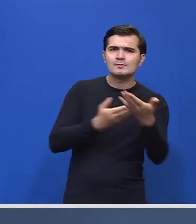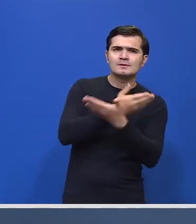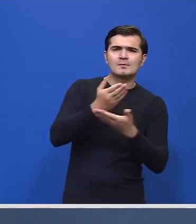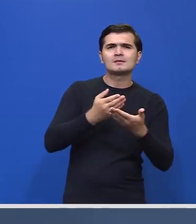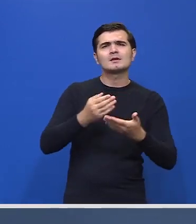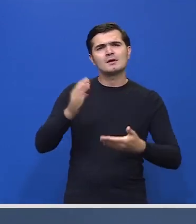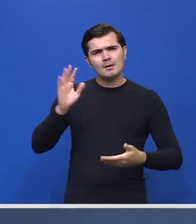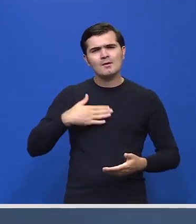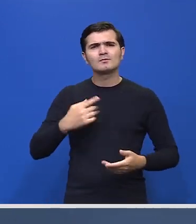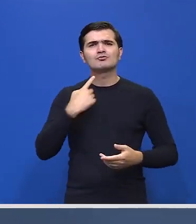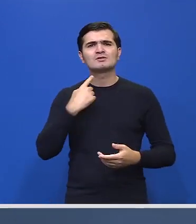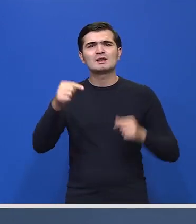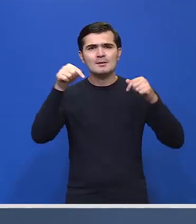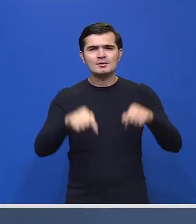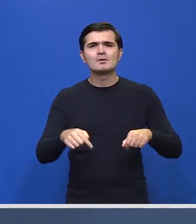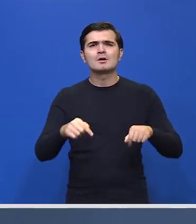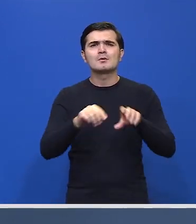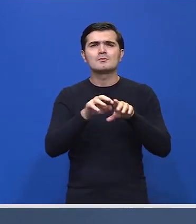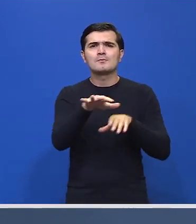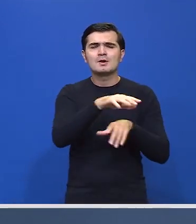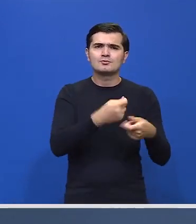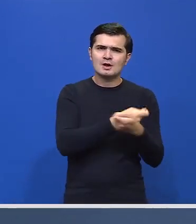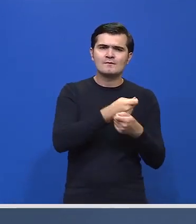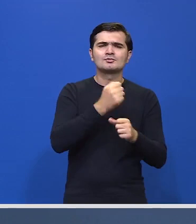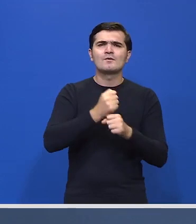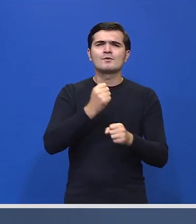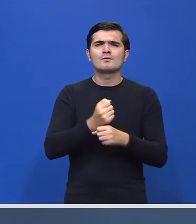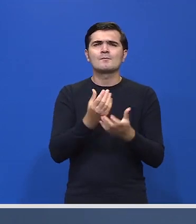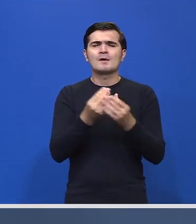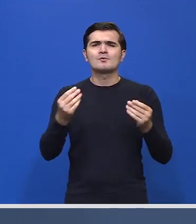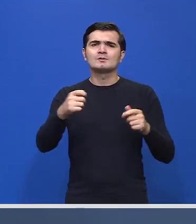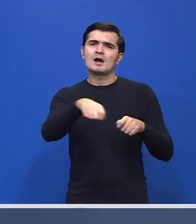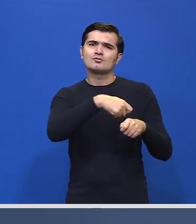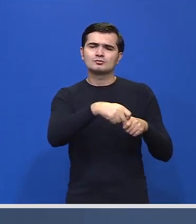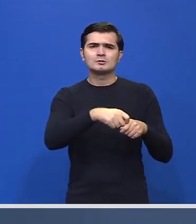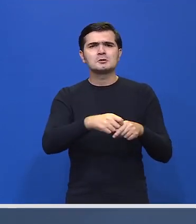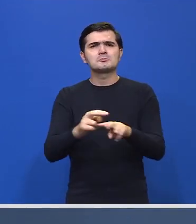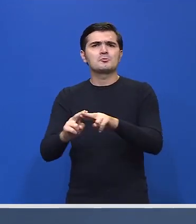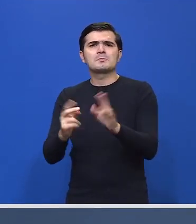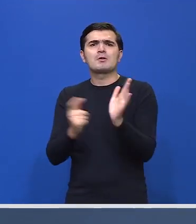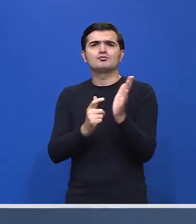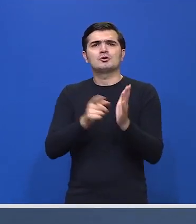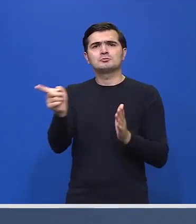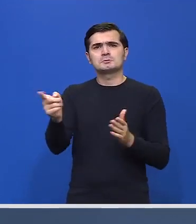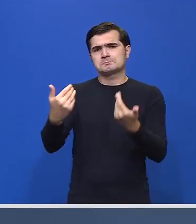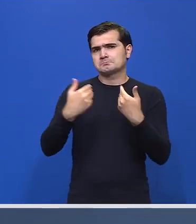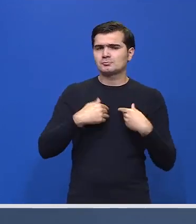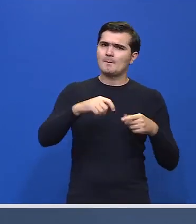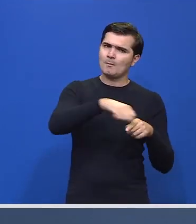mediul de afaceri, făcute o serie de ajustări la solicitarea acestora, drept pentru